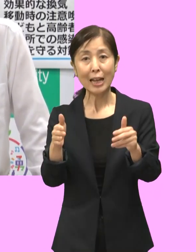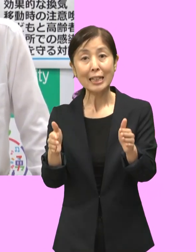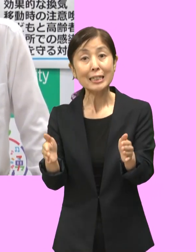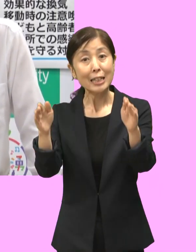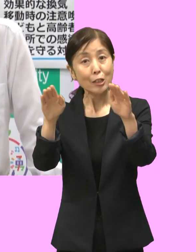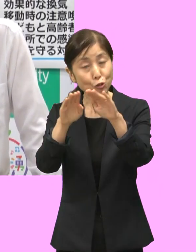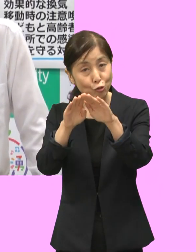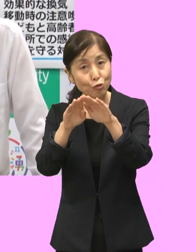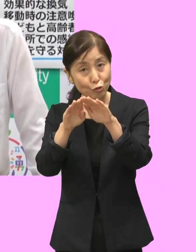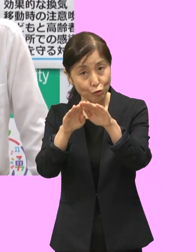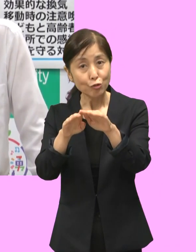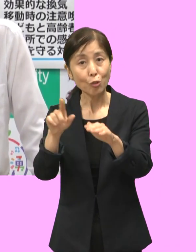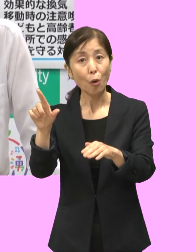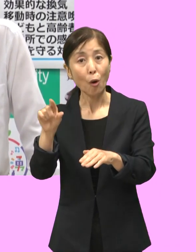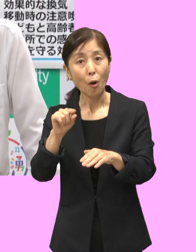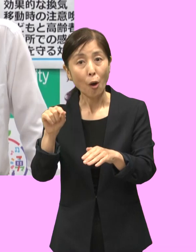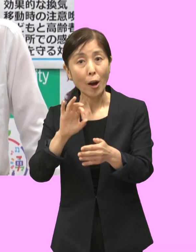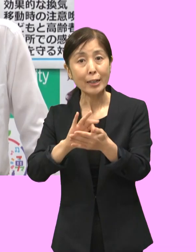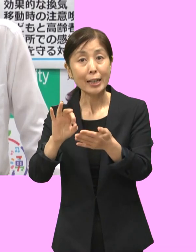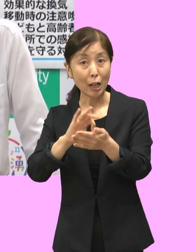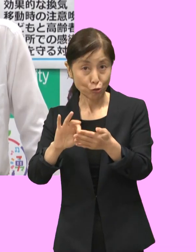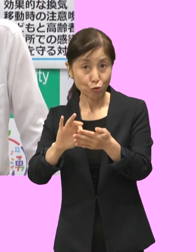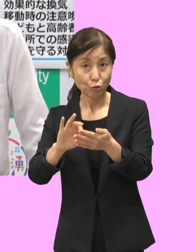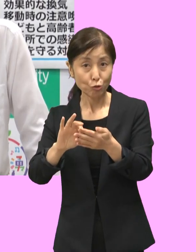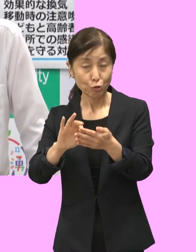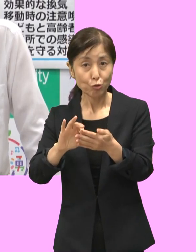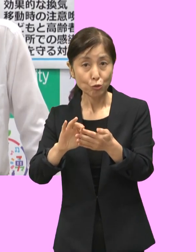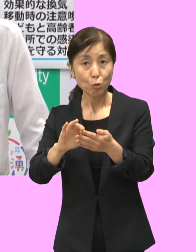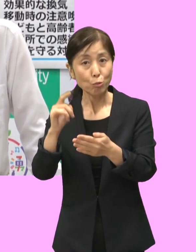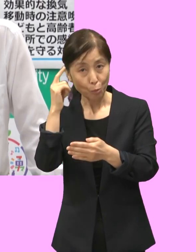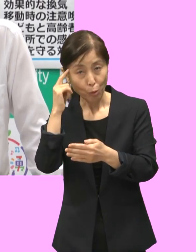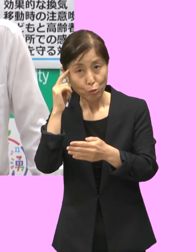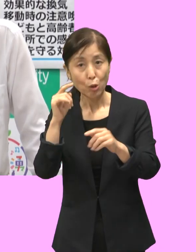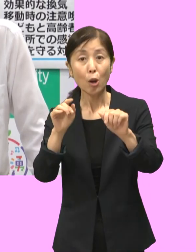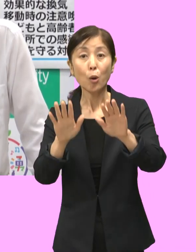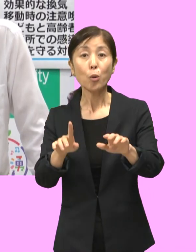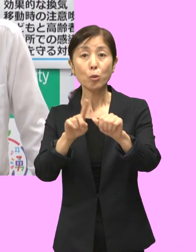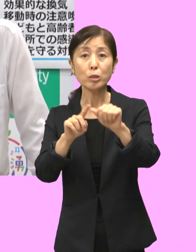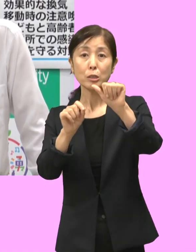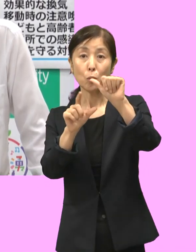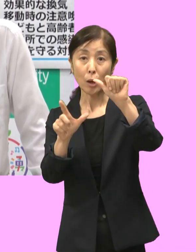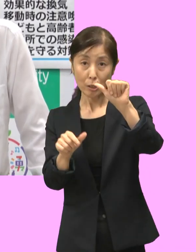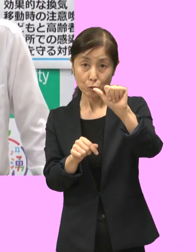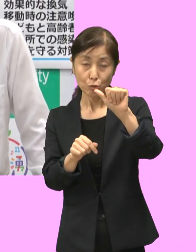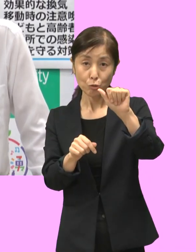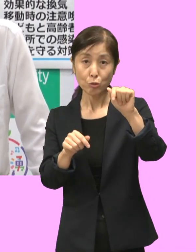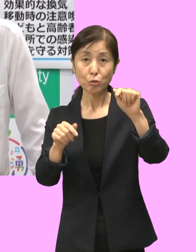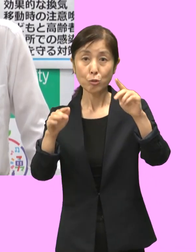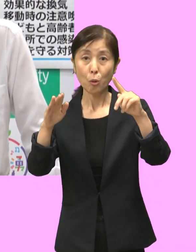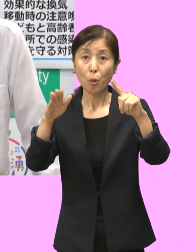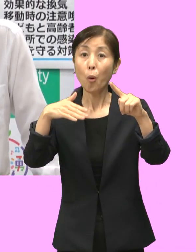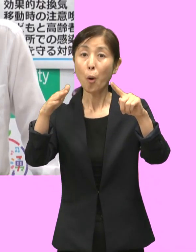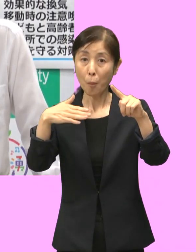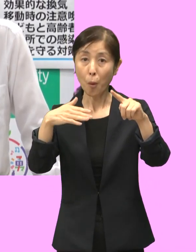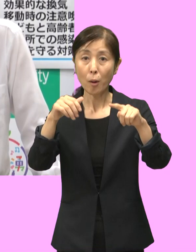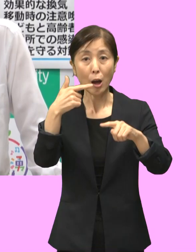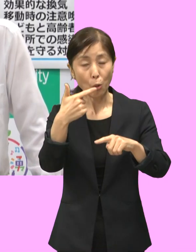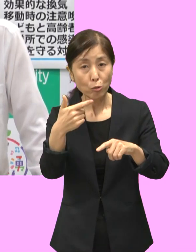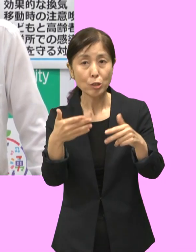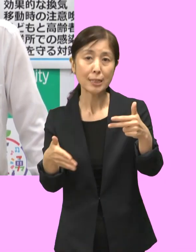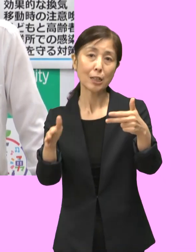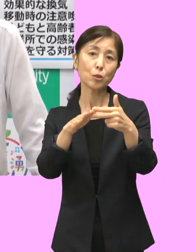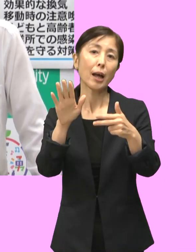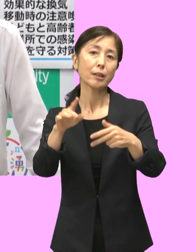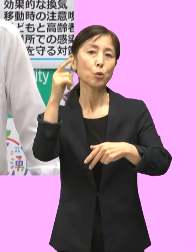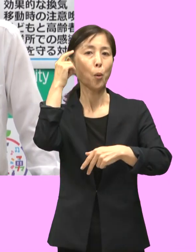用者公募を行われることになるかと思うんですが、今年5月に行われた利活用者公募6施設ございましたが、こちら